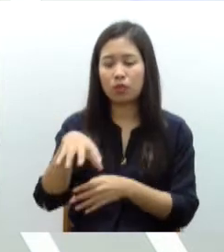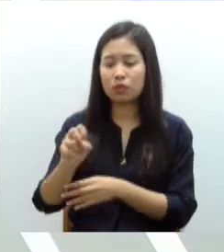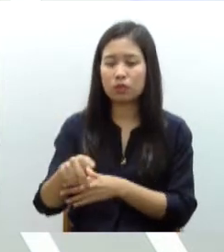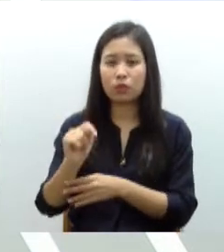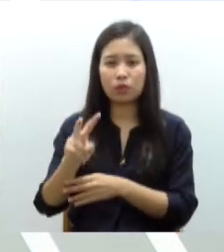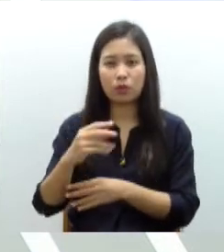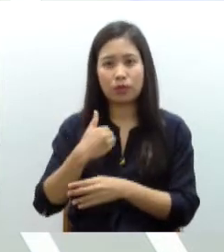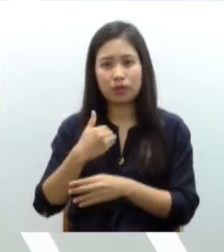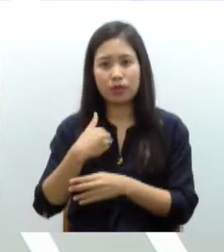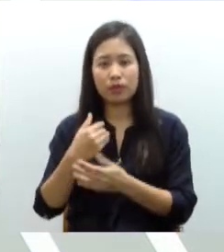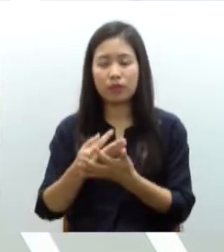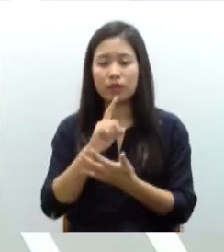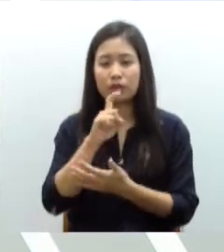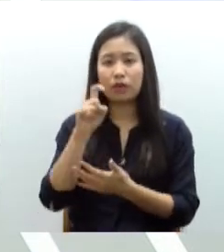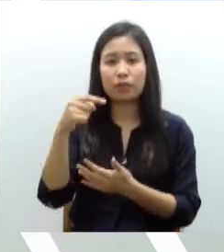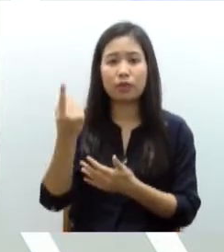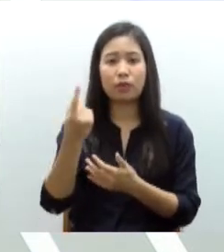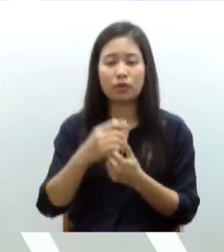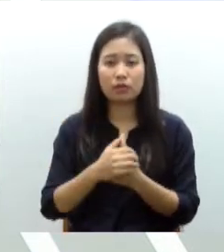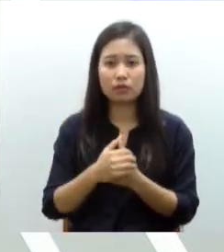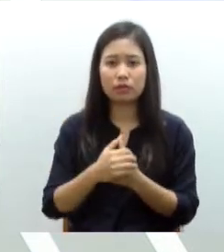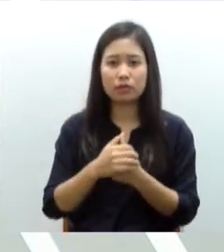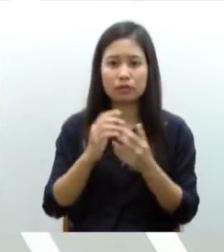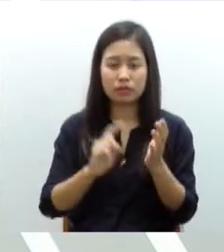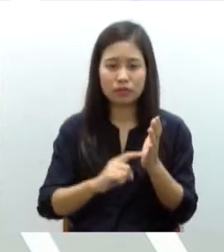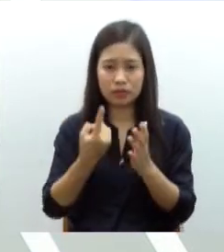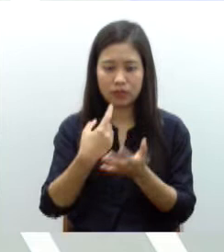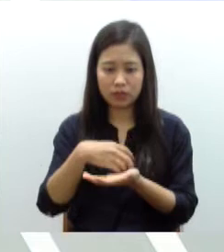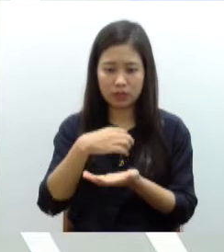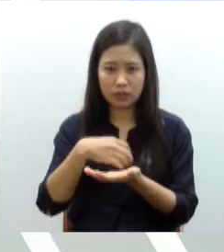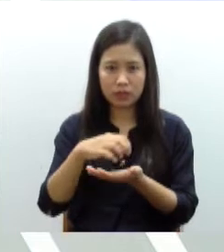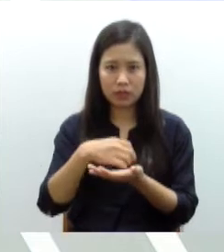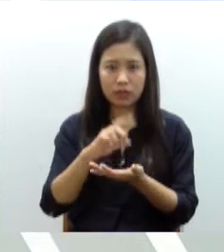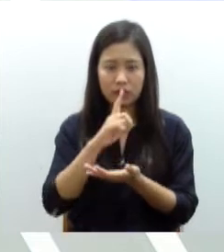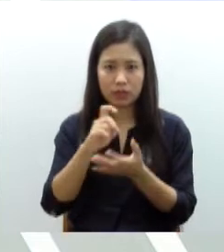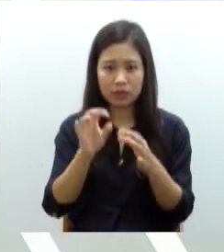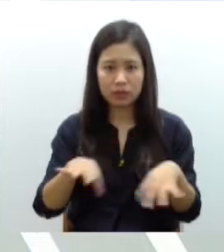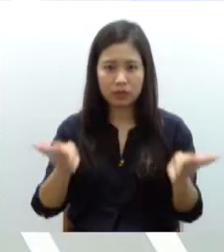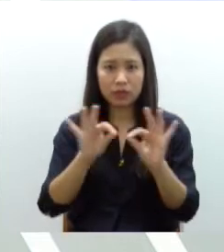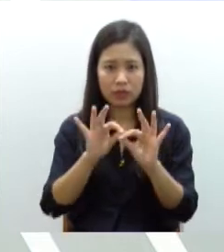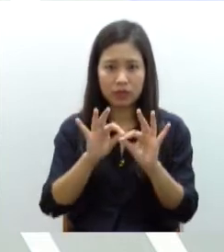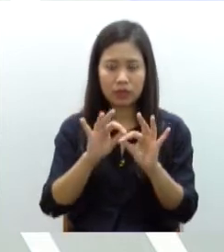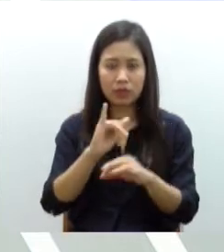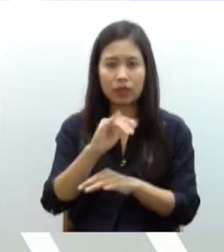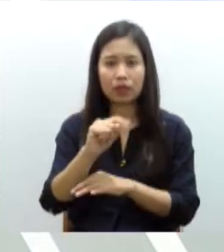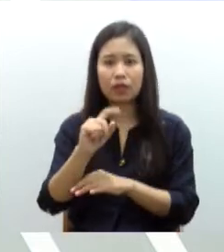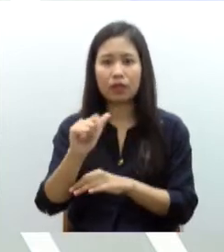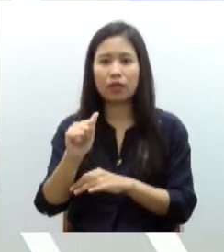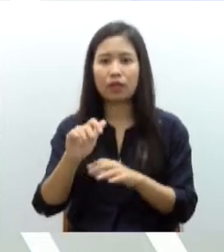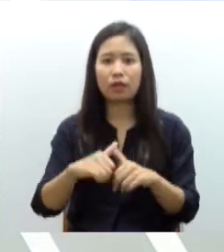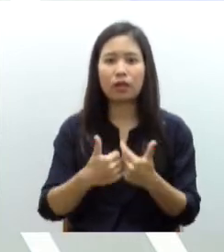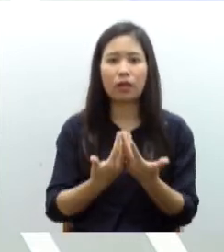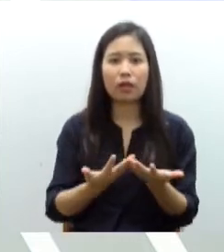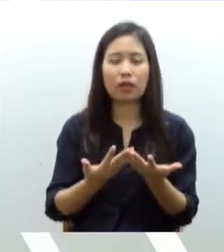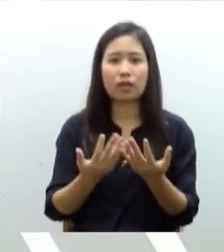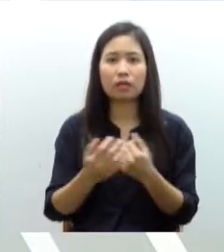เริ่มถามจากท่านอุทิศก่อนแล้วกันนะครับว่าจะทราบในเรื่องของความสำคัญของ ITA ครับว่า ITA คืออะไรแล้วก็มีความสำคัญอย่างไรครับ